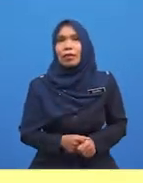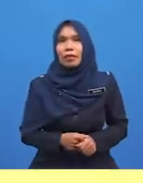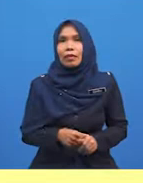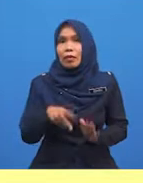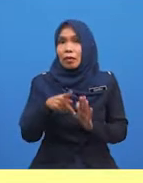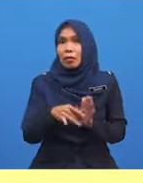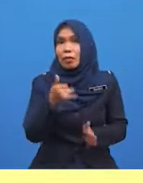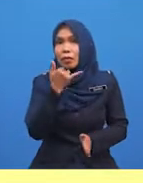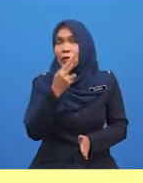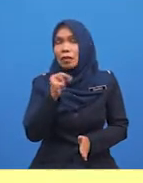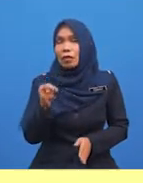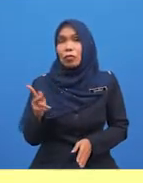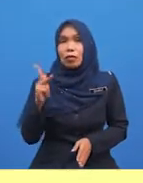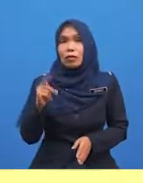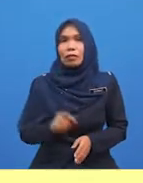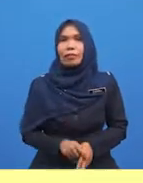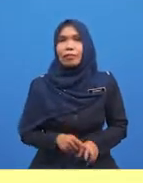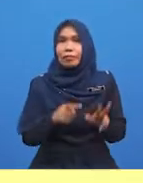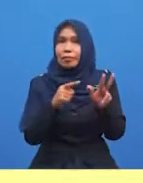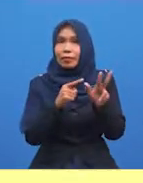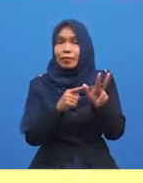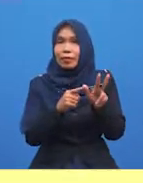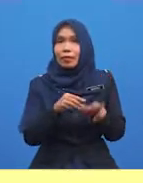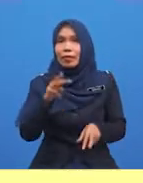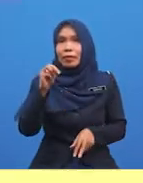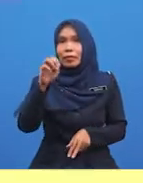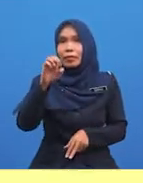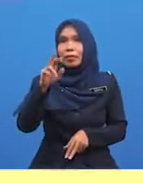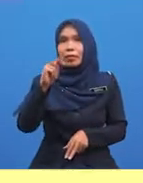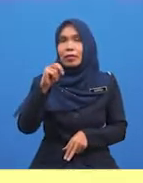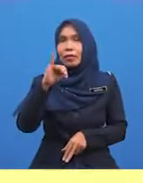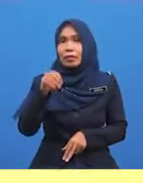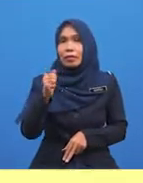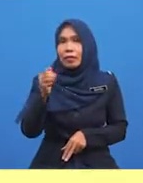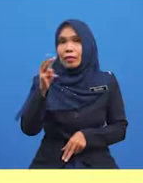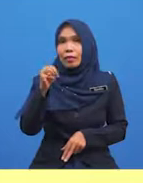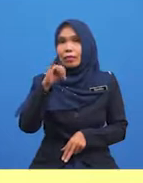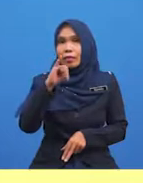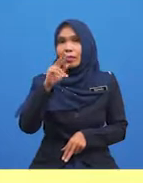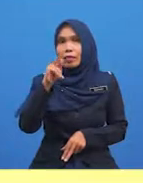dan ketiga, menjamin pentadbiran yang adil dan cekap.